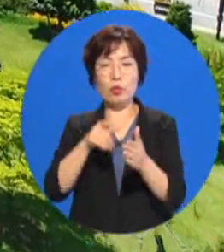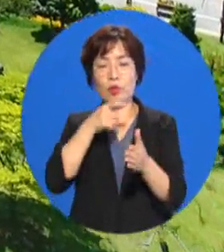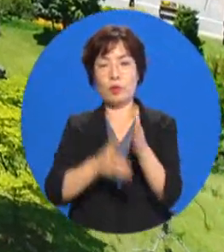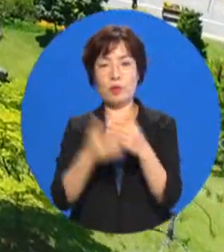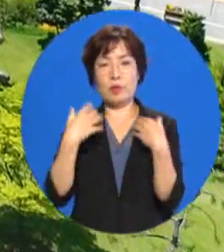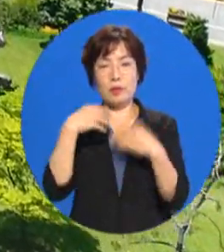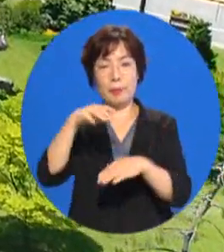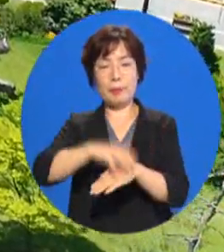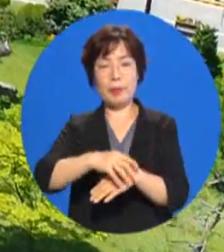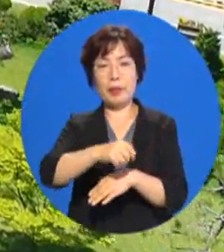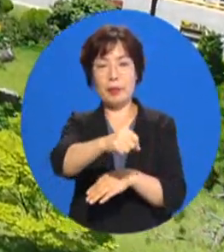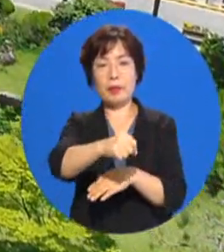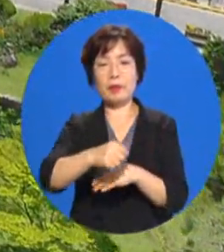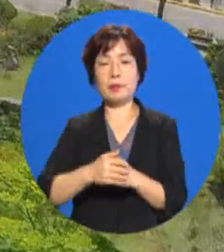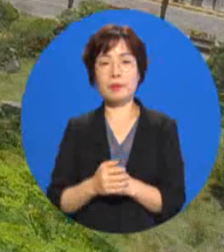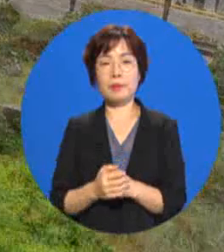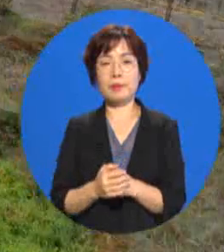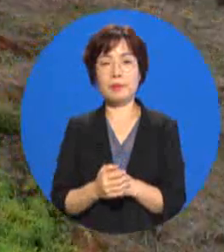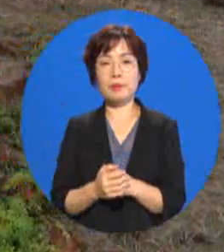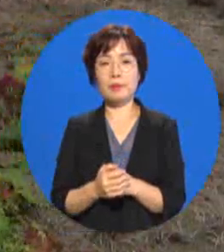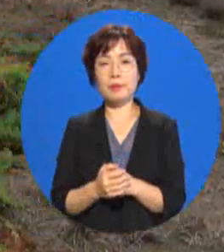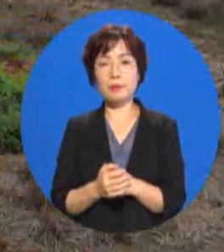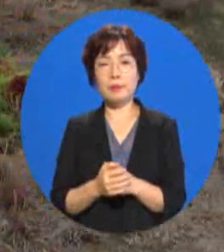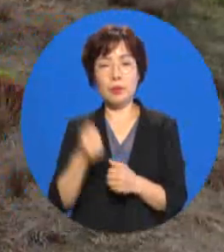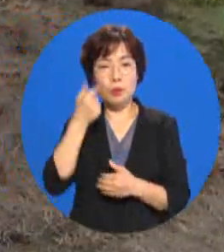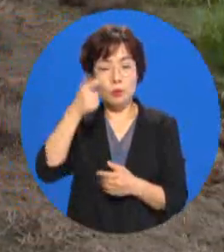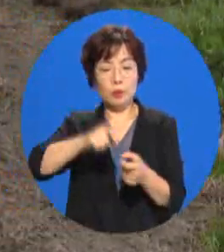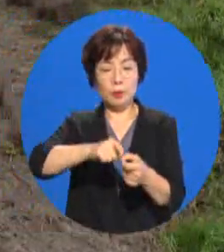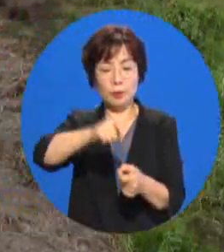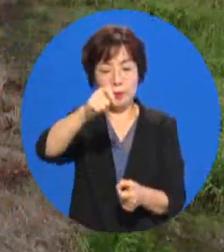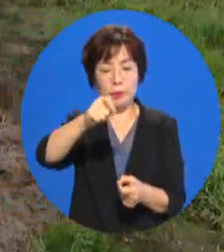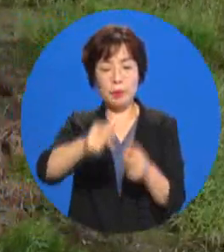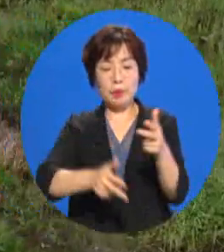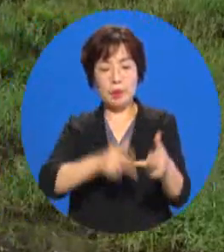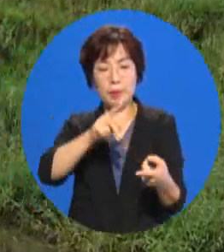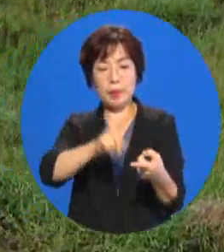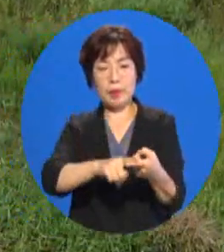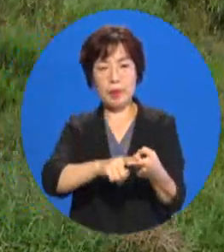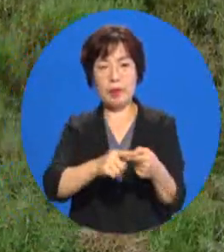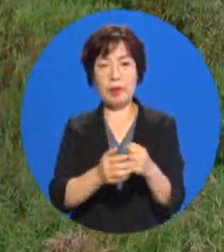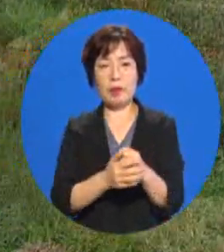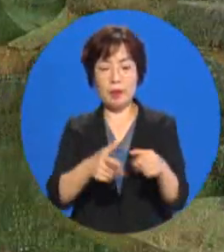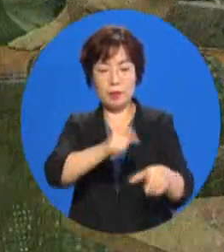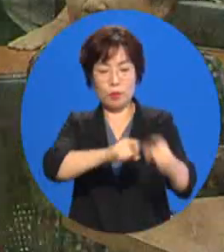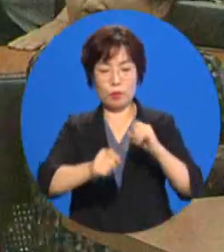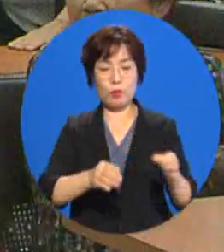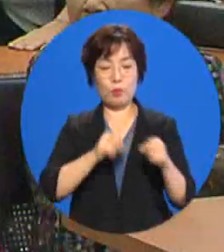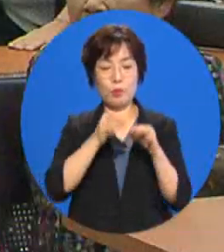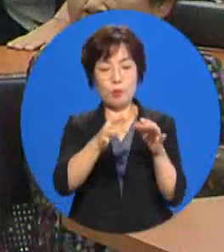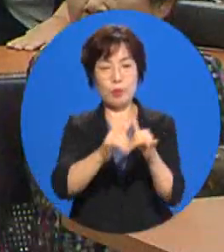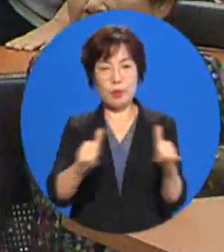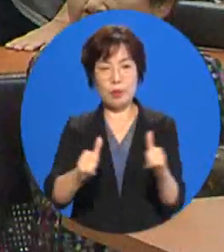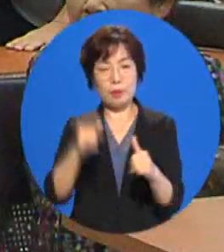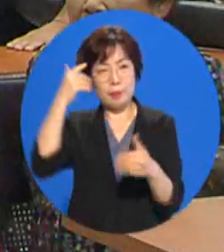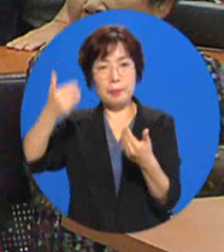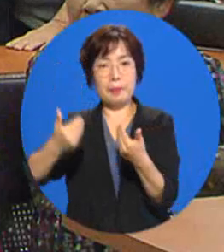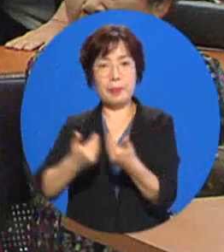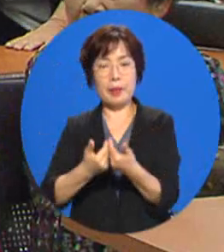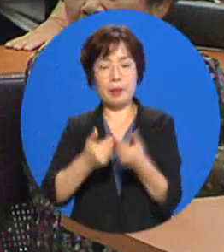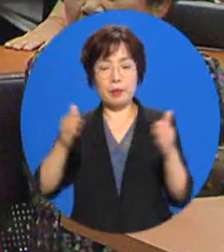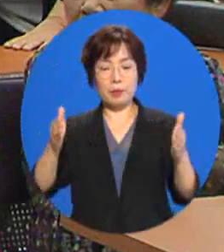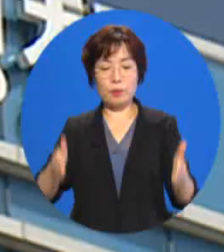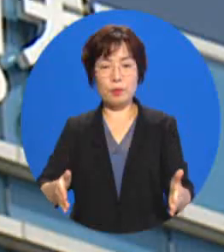하는 여수시로 넘어오게 됩니다. 6개월 이상 사업에 공을 들여온 적극적인 투자자와 극심한 반발 민원